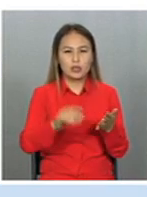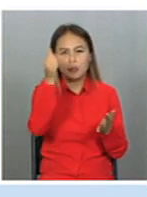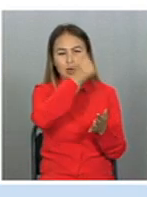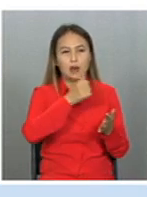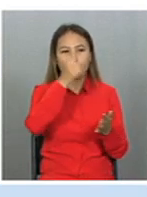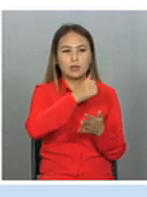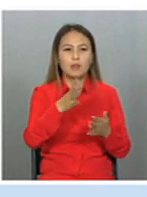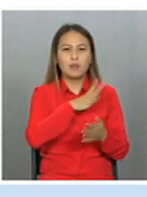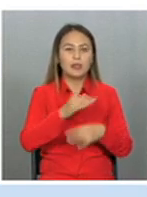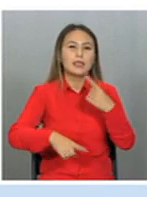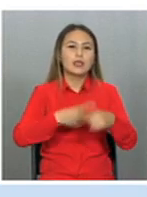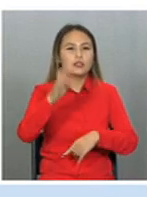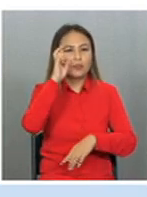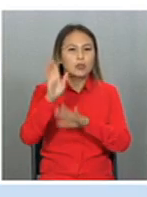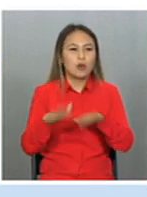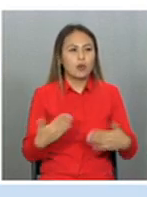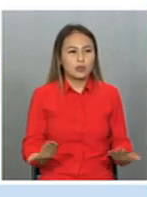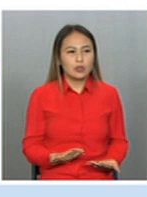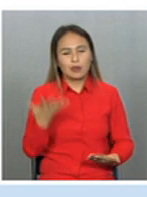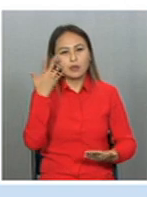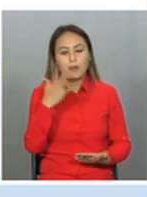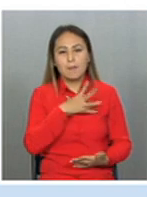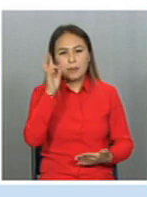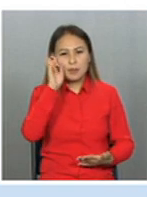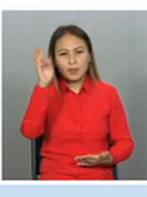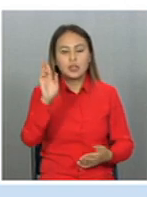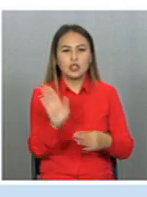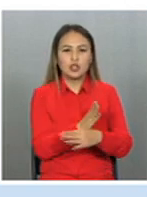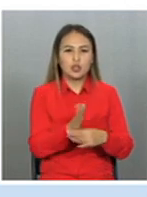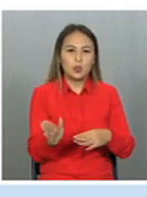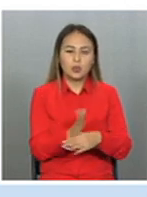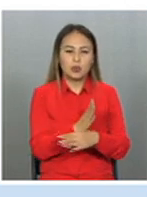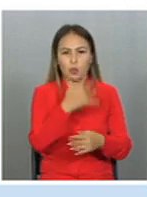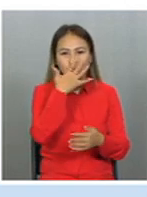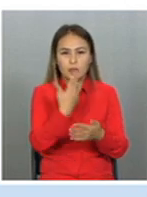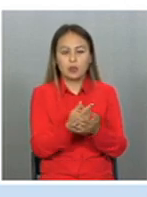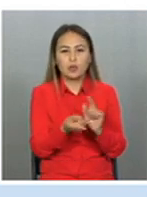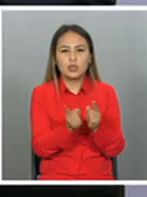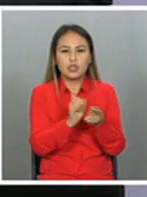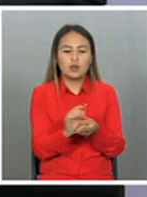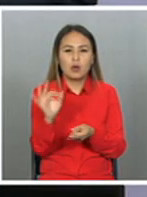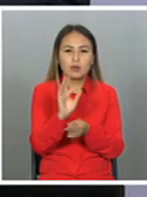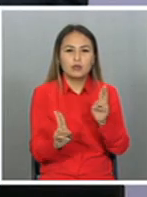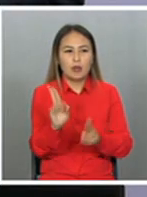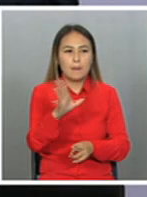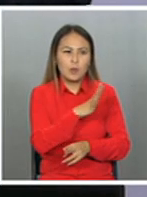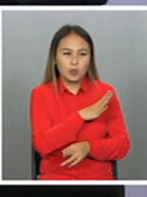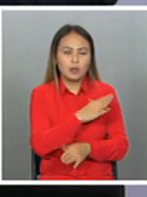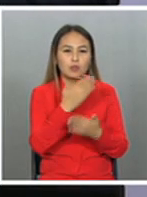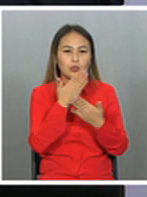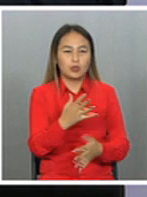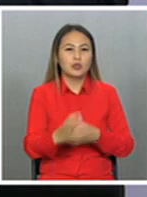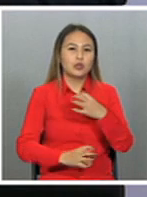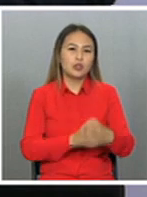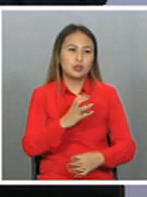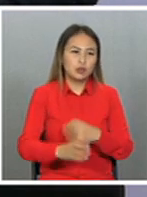яғни кеңес үкіметі өмір сүрген кезеңде мемлекеттерді жіктеудің өзіндік өзгеше жүйесі болды. Бұл дүние